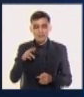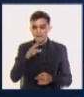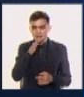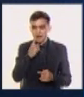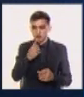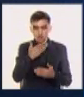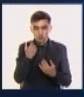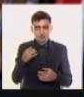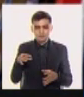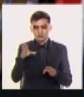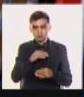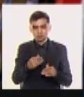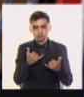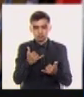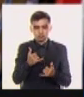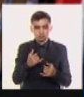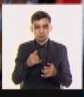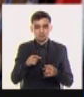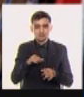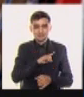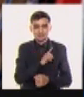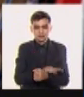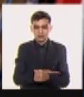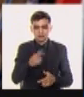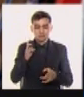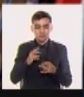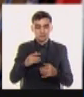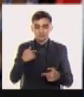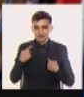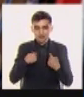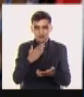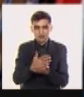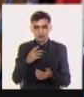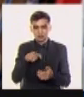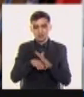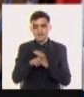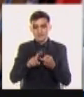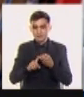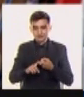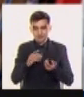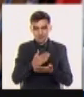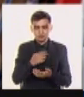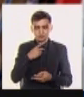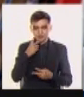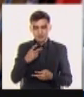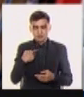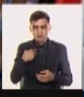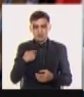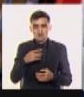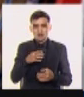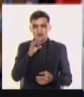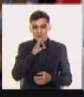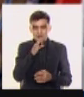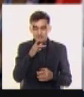понятно что сейчас особенно мы сильно страдаем от этого явления видимо то есть мы недополучаем во время